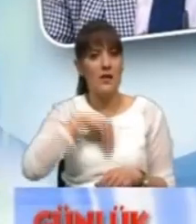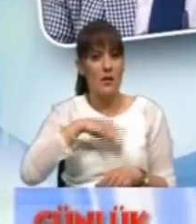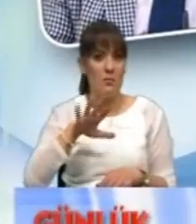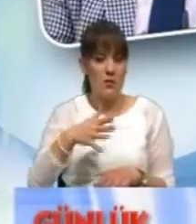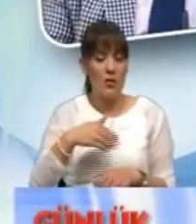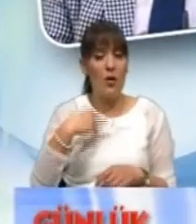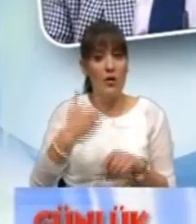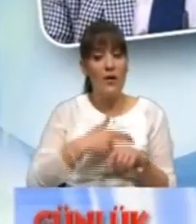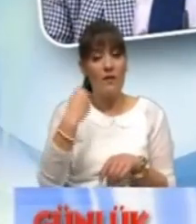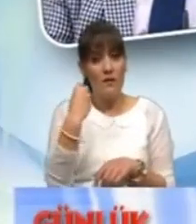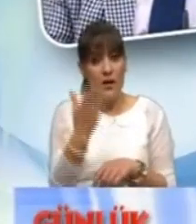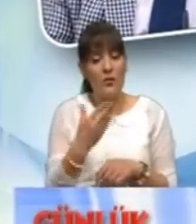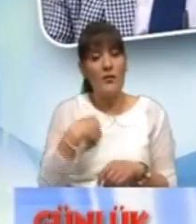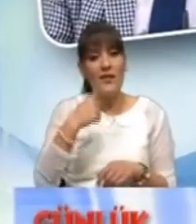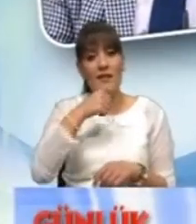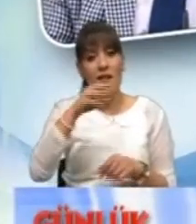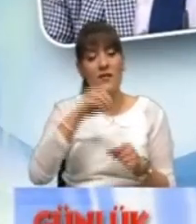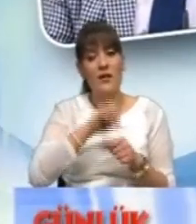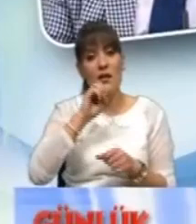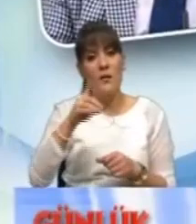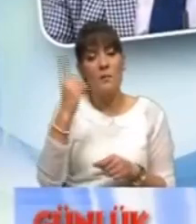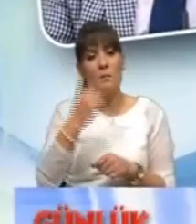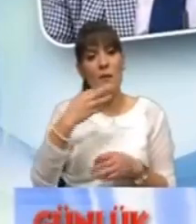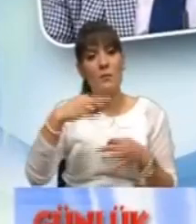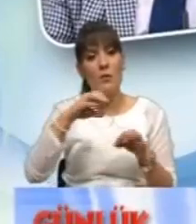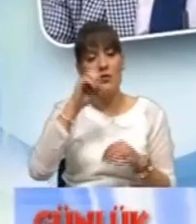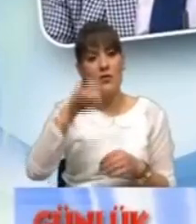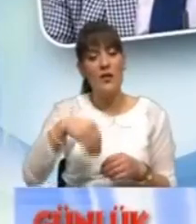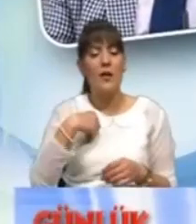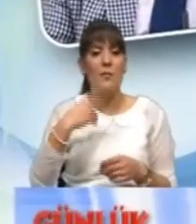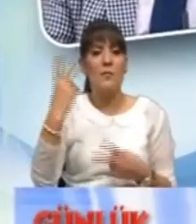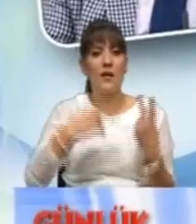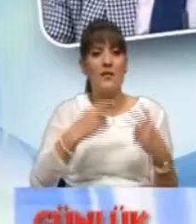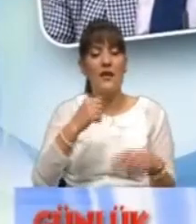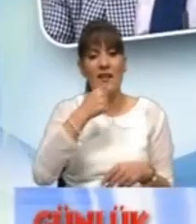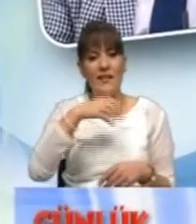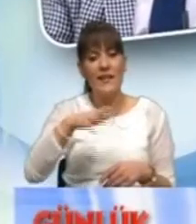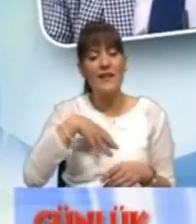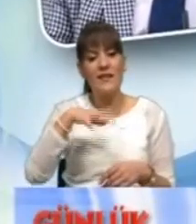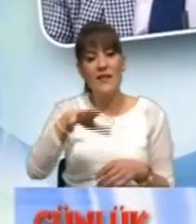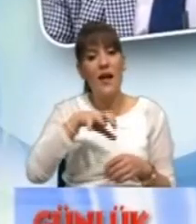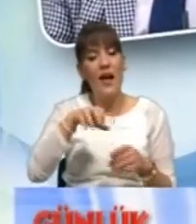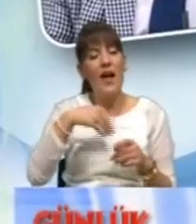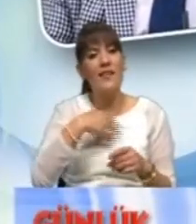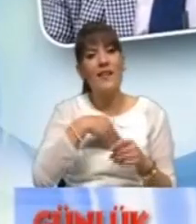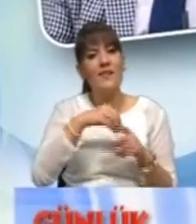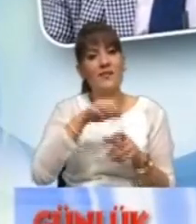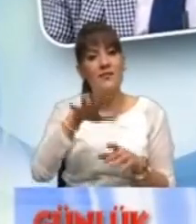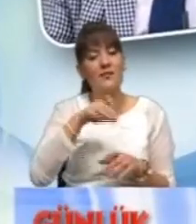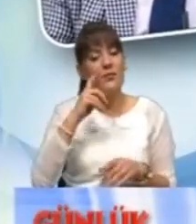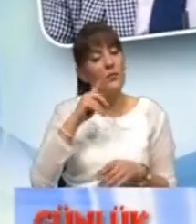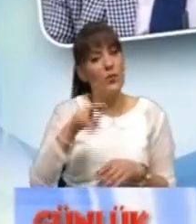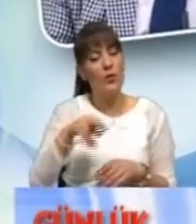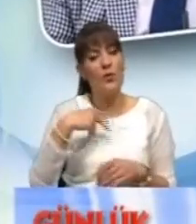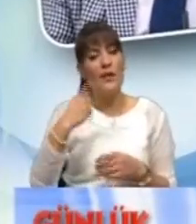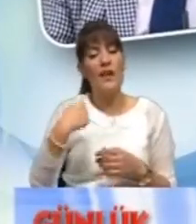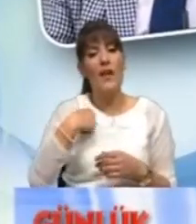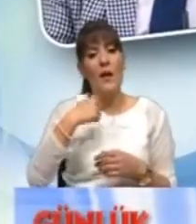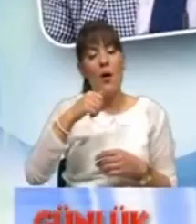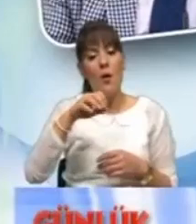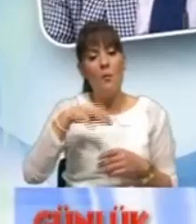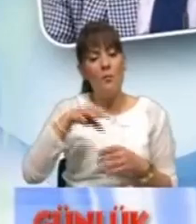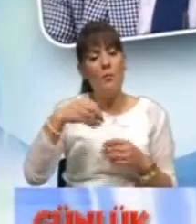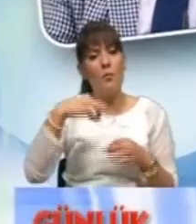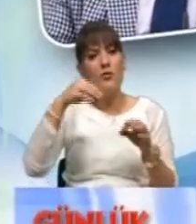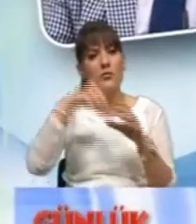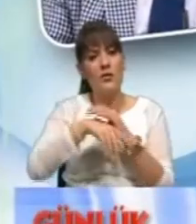özellikle örnek veriyorum. Çünkü denizde atılan bir poşet de bazen deniz anası gibi görünebiliyor. Hı hı. Deniz anası yiyorum diyerek bir poşetten dolayı